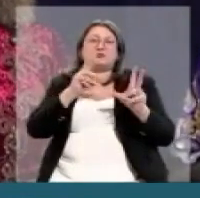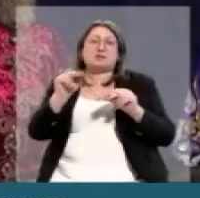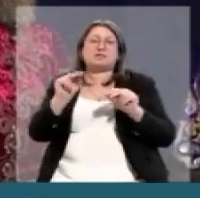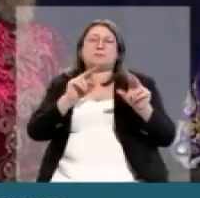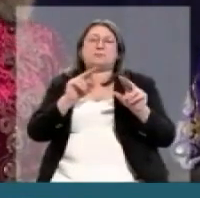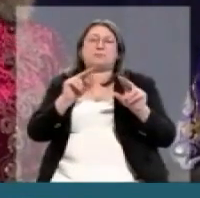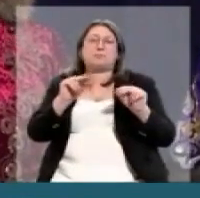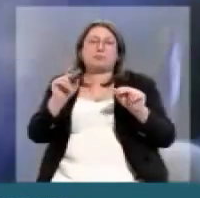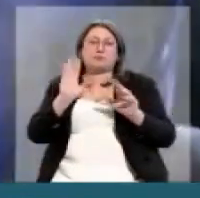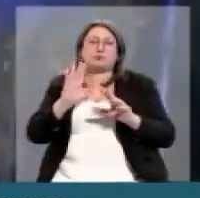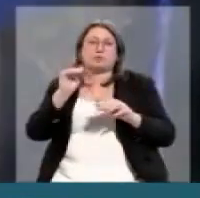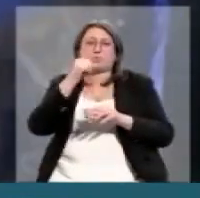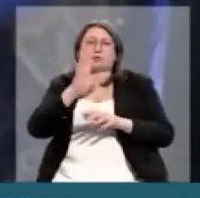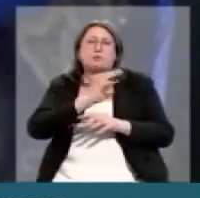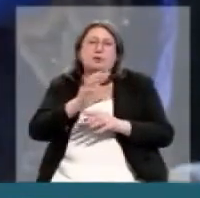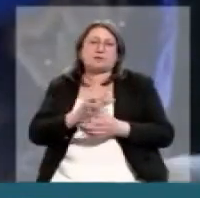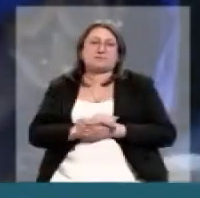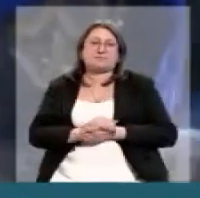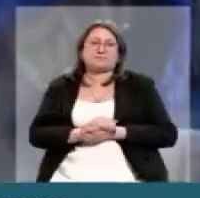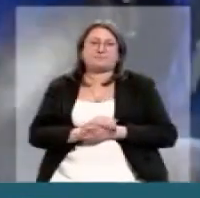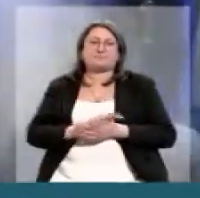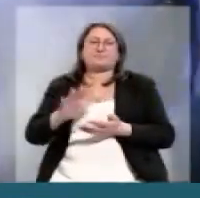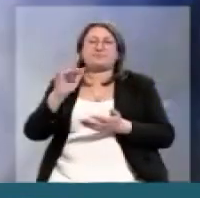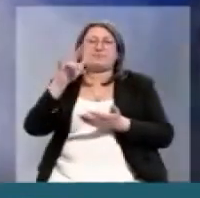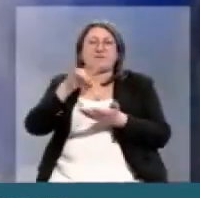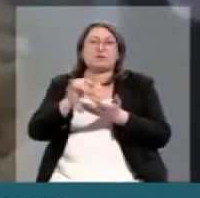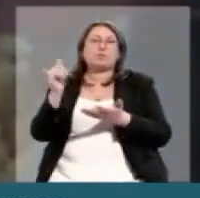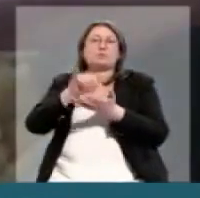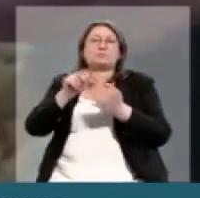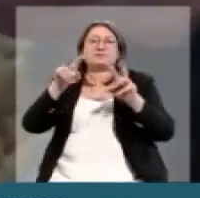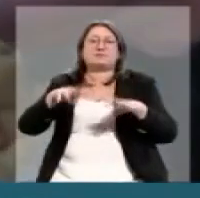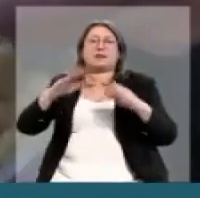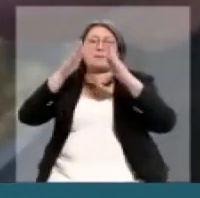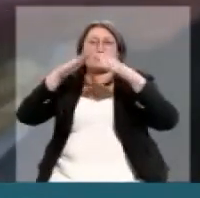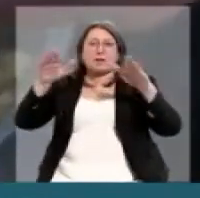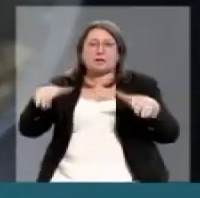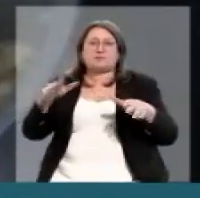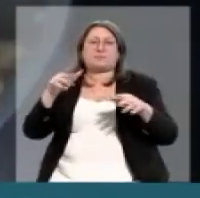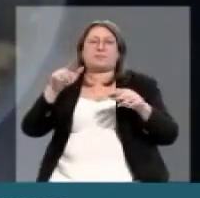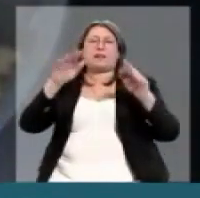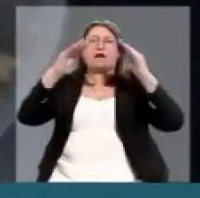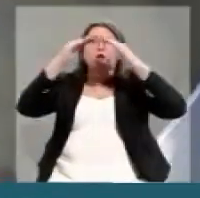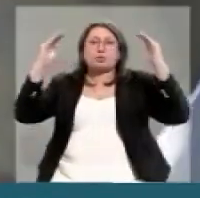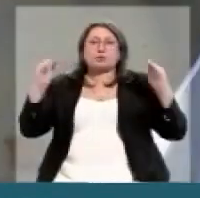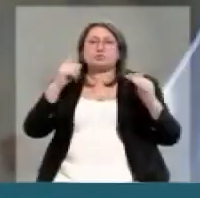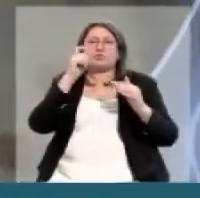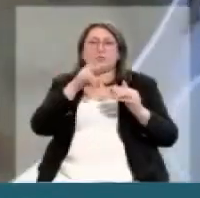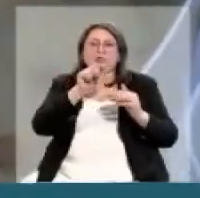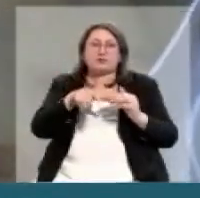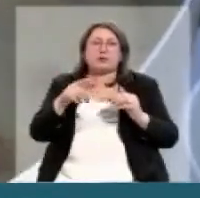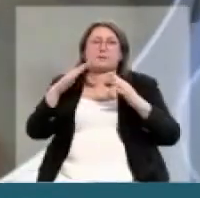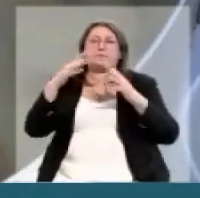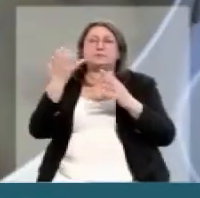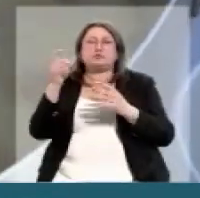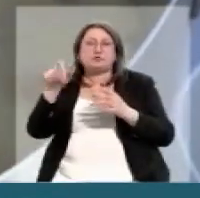жыл ырысты болсын. Орталықта 500 адам сиярлық арнайы шатырлар мен 120 адамды қарсы алуға қауқарлы киіз үй орнатылған.